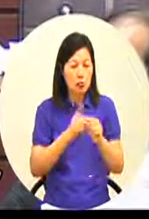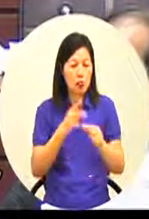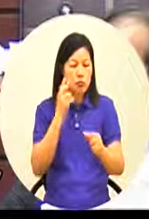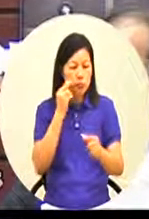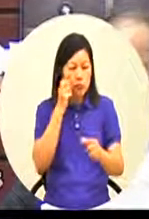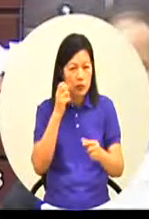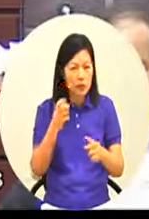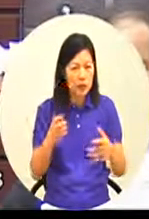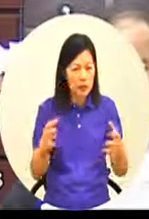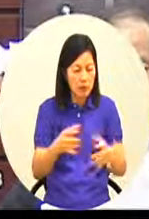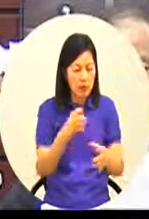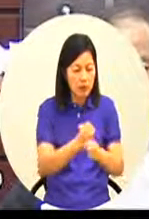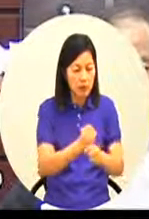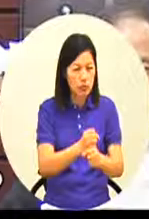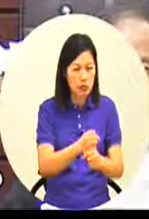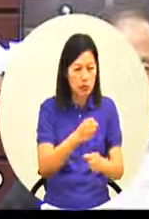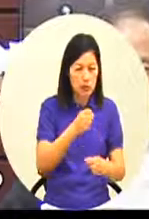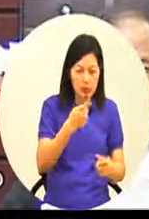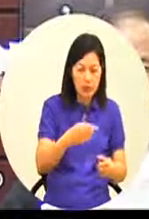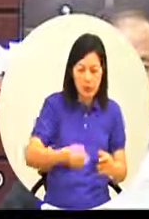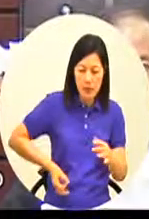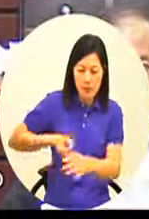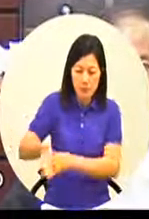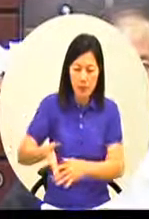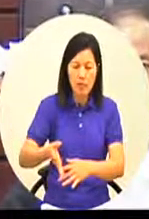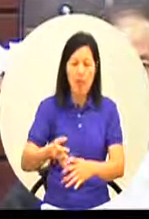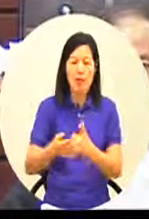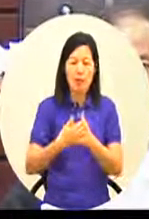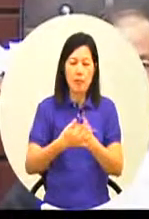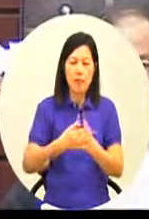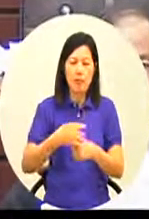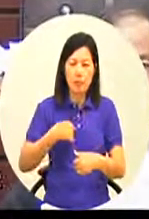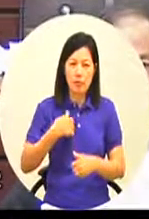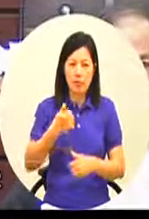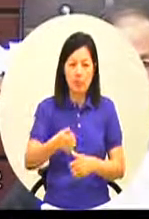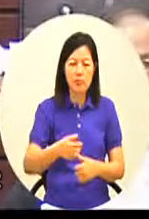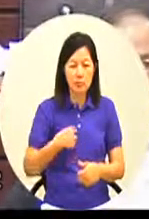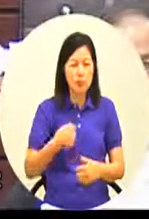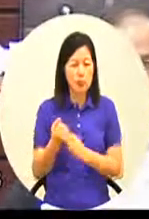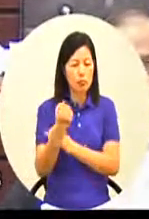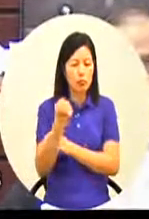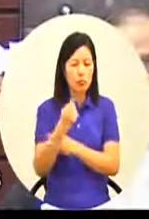来监证我们是乐观其成呐，这个我们会来努力。以上。